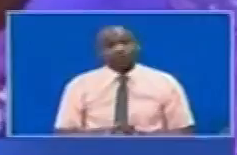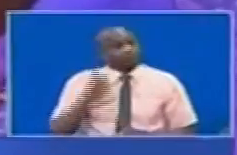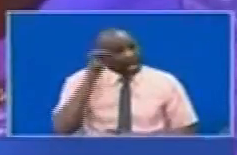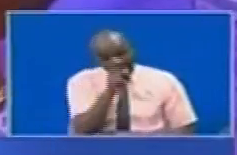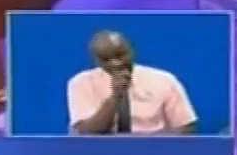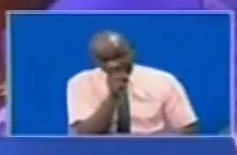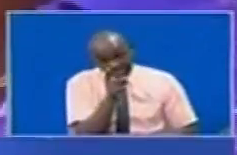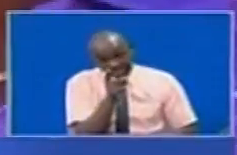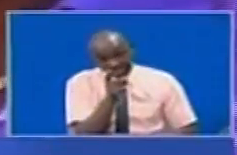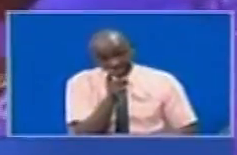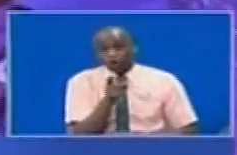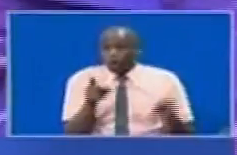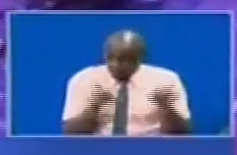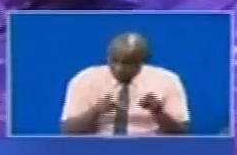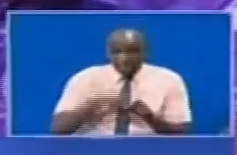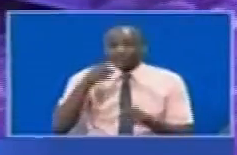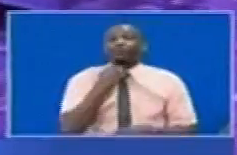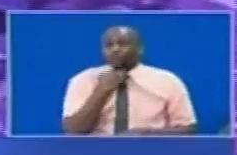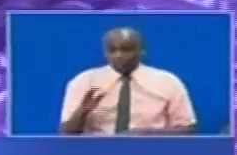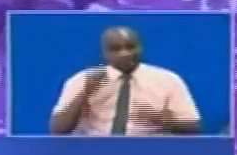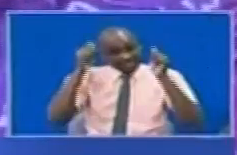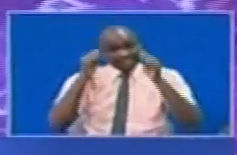Mnasikia? Pia hawataki hii